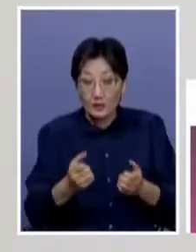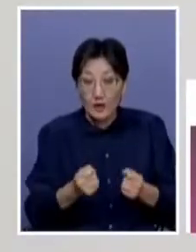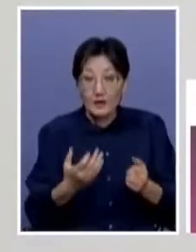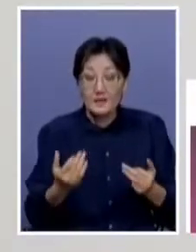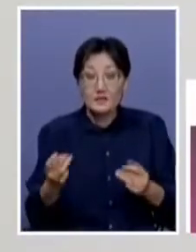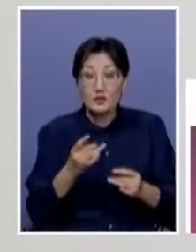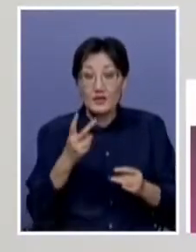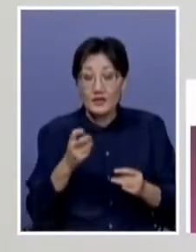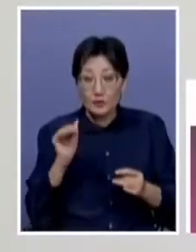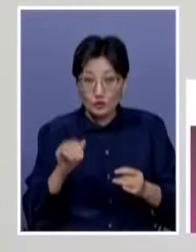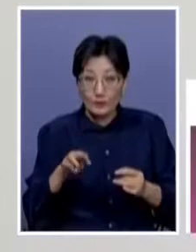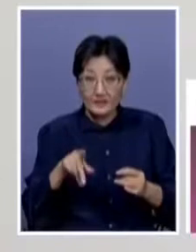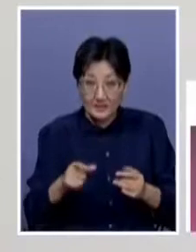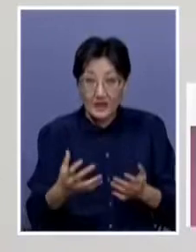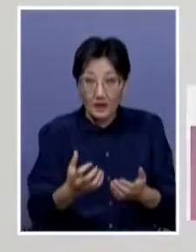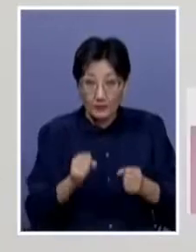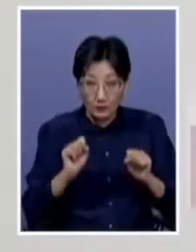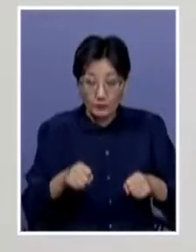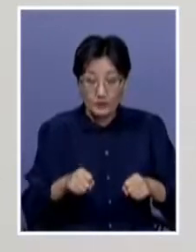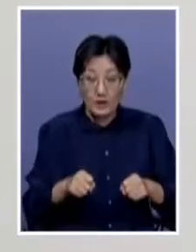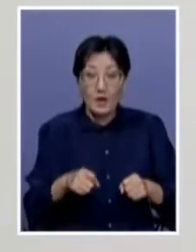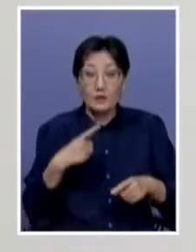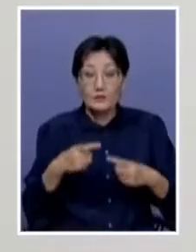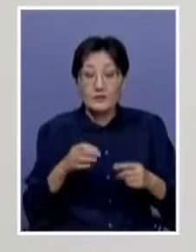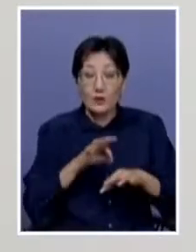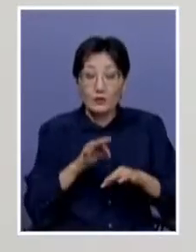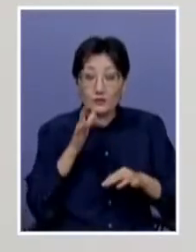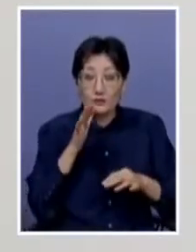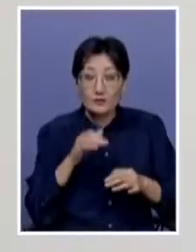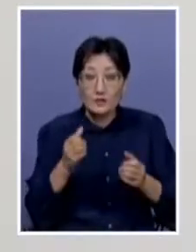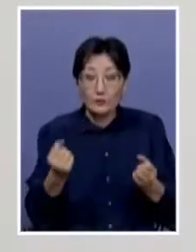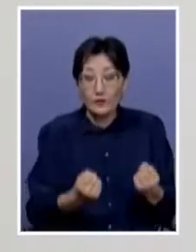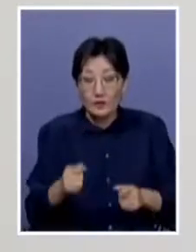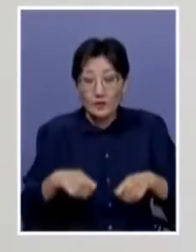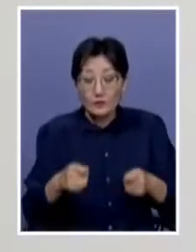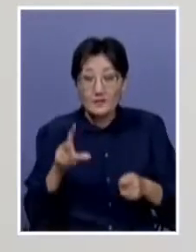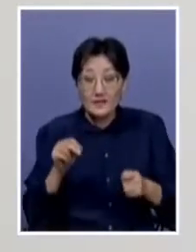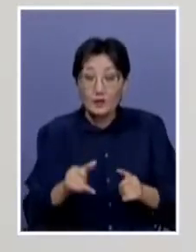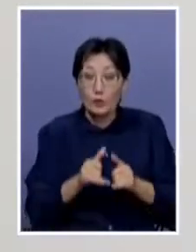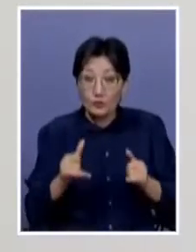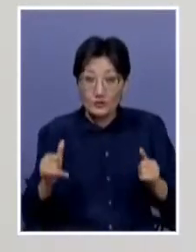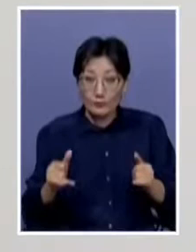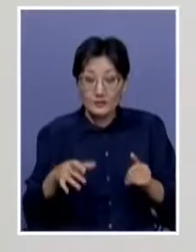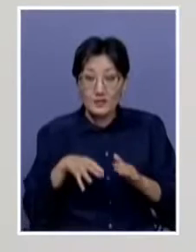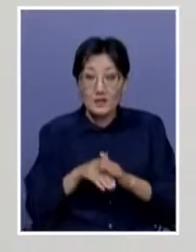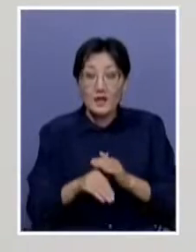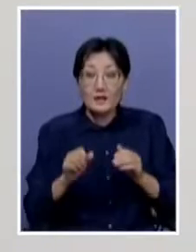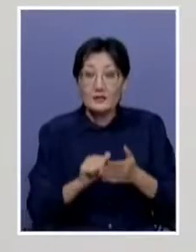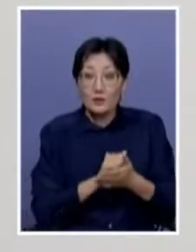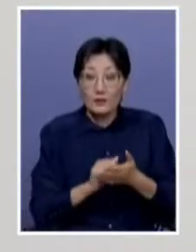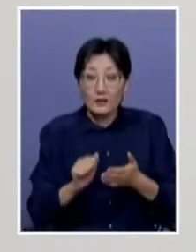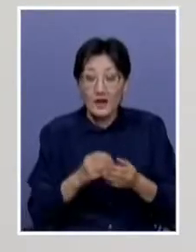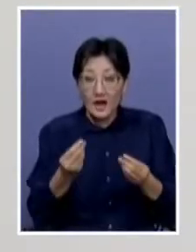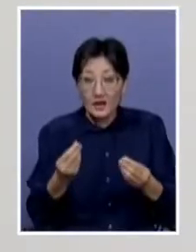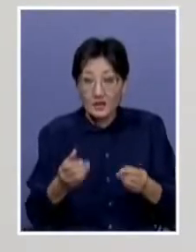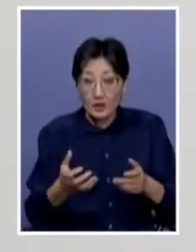көлемі 200 мың теңгеге ұлғайды. Айта кету керек, пандемия кезінде көлік тапсырушылардың саны өсіп отыр. Әсіресе сертификаттан қарағанда